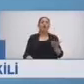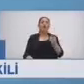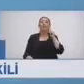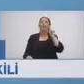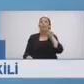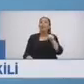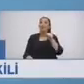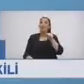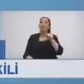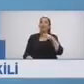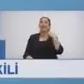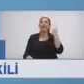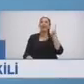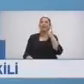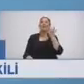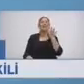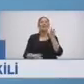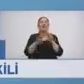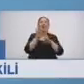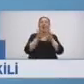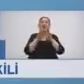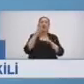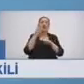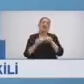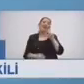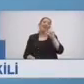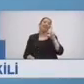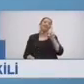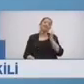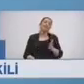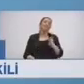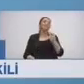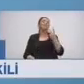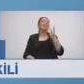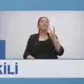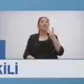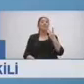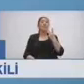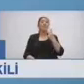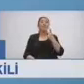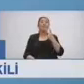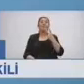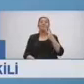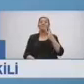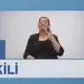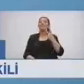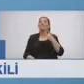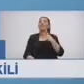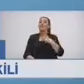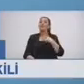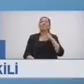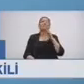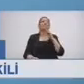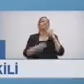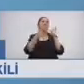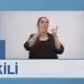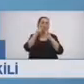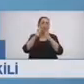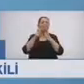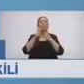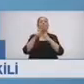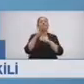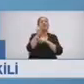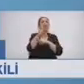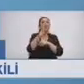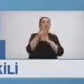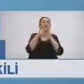da bir ölçüsü olmak zorundadır. Bizim seçildiğimiz yerler, ilçelerimiz ve büyükşehirdeki